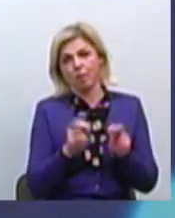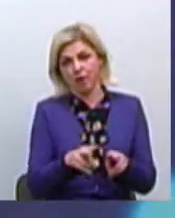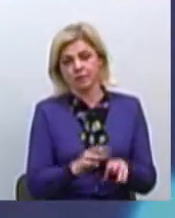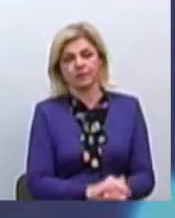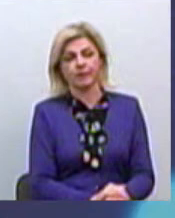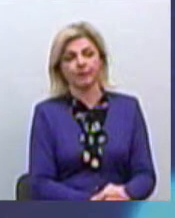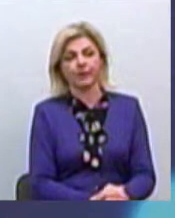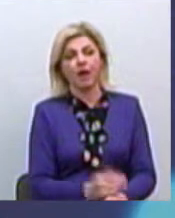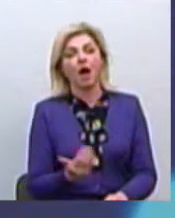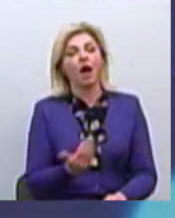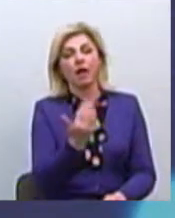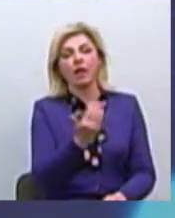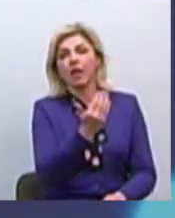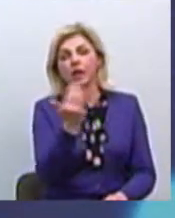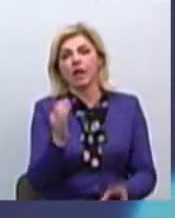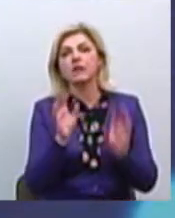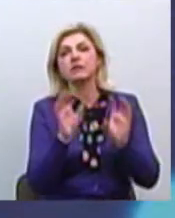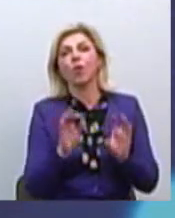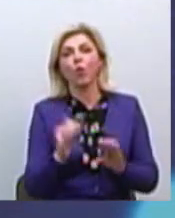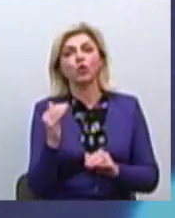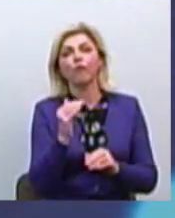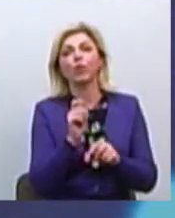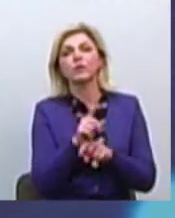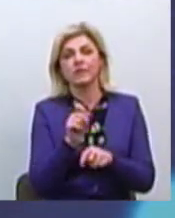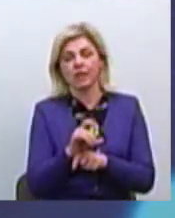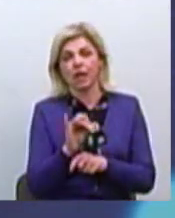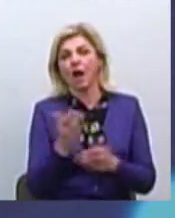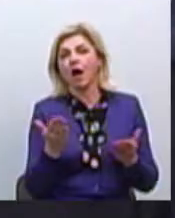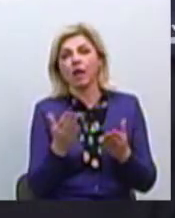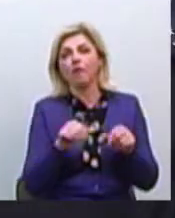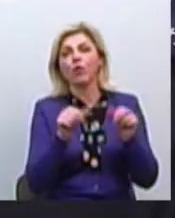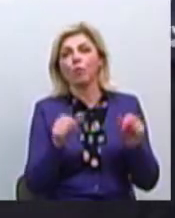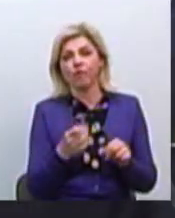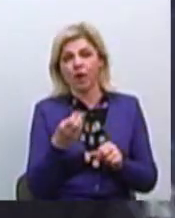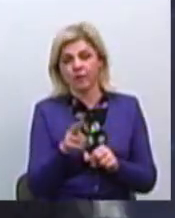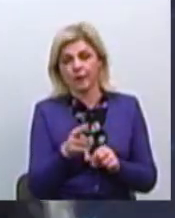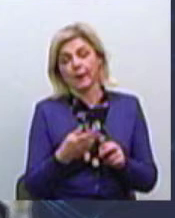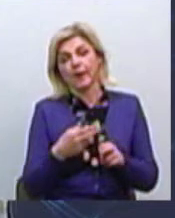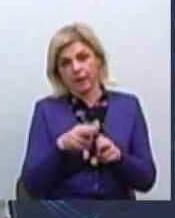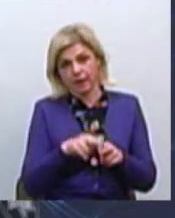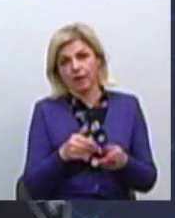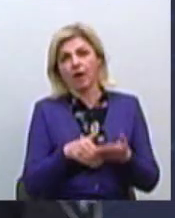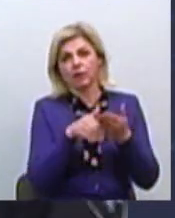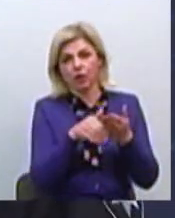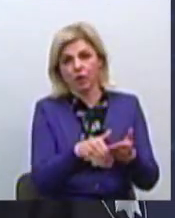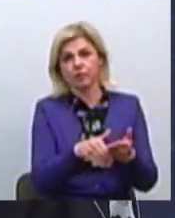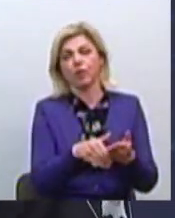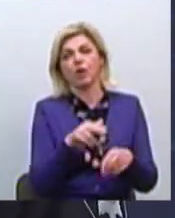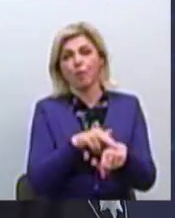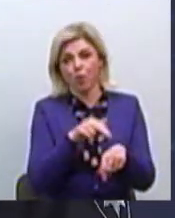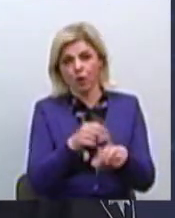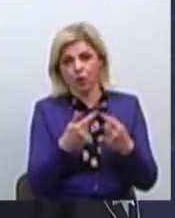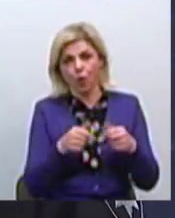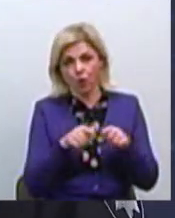законні функції та повноваження? І що це за формування? Надання допомоги правоохоронним органам відповідно